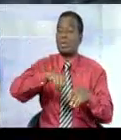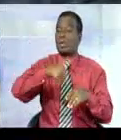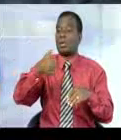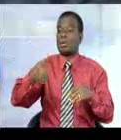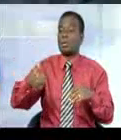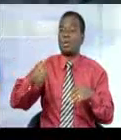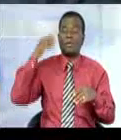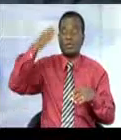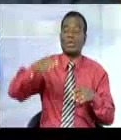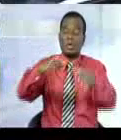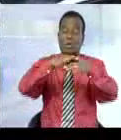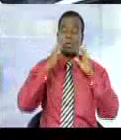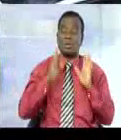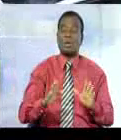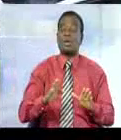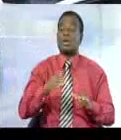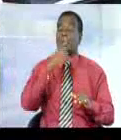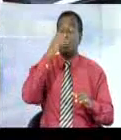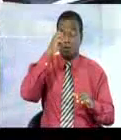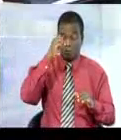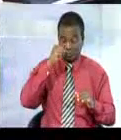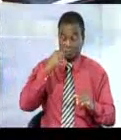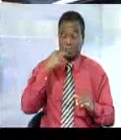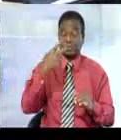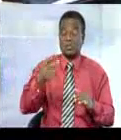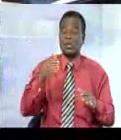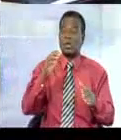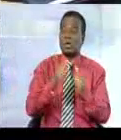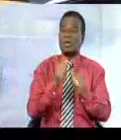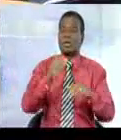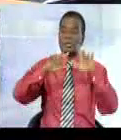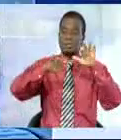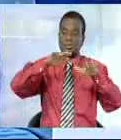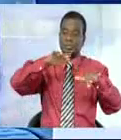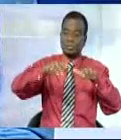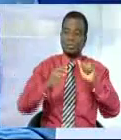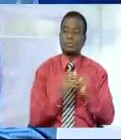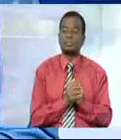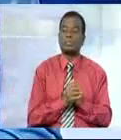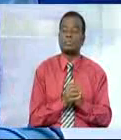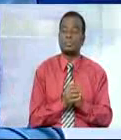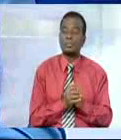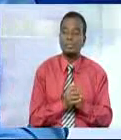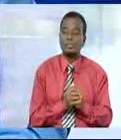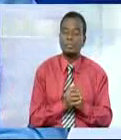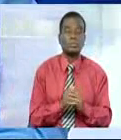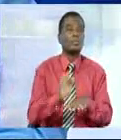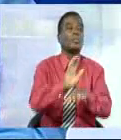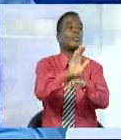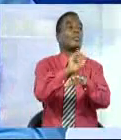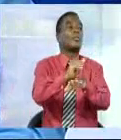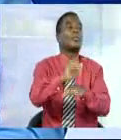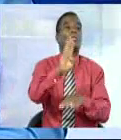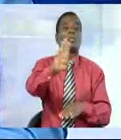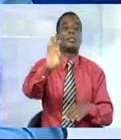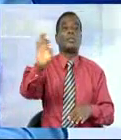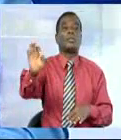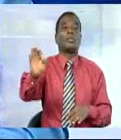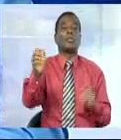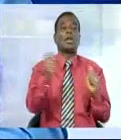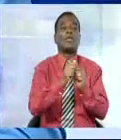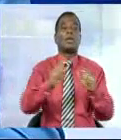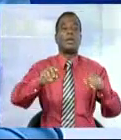futurs propriétaires de suivre la procédure via Internet. La Côte d'Ivoire, le Burkina Faso,